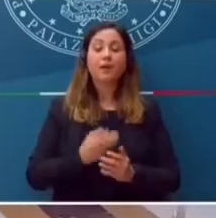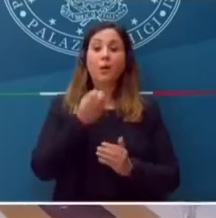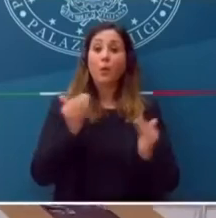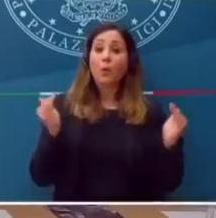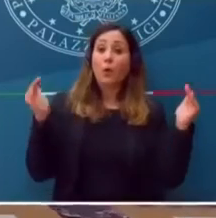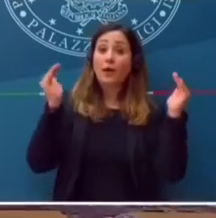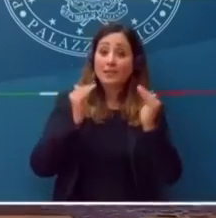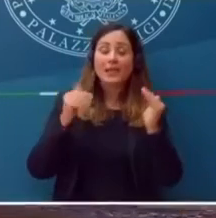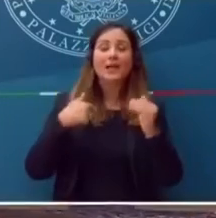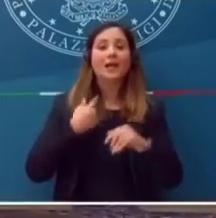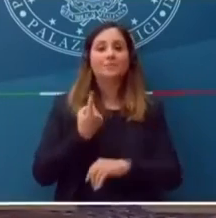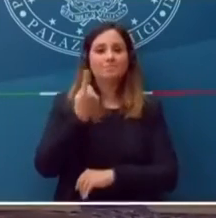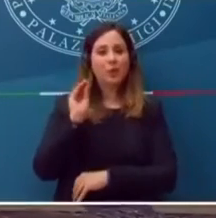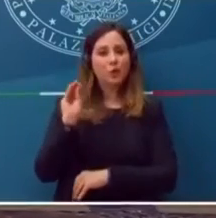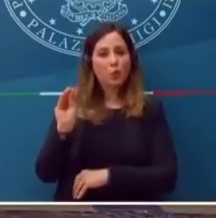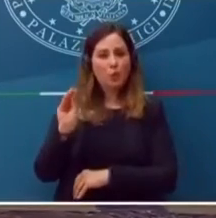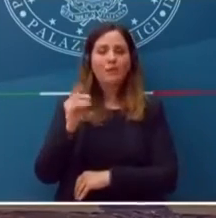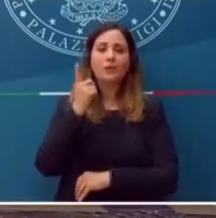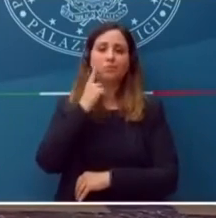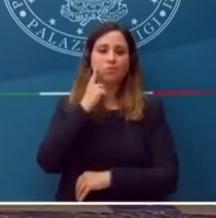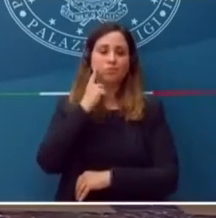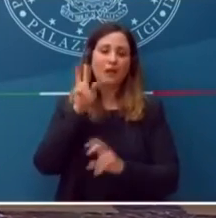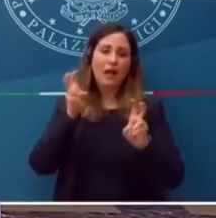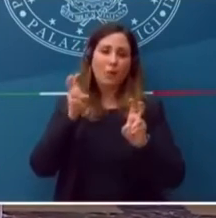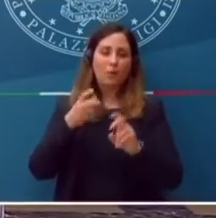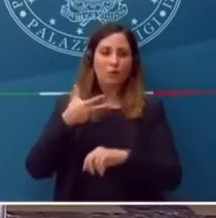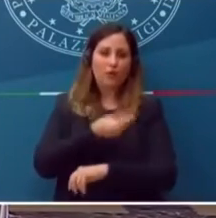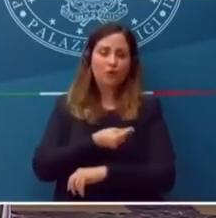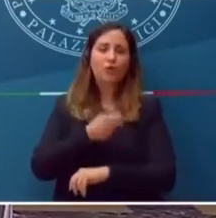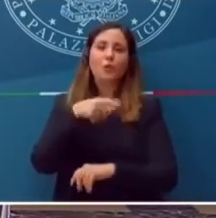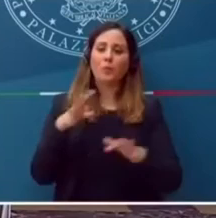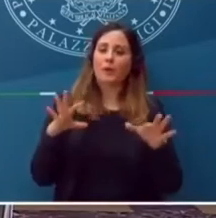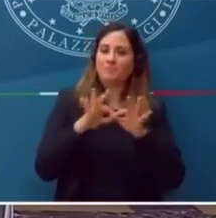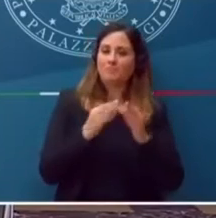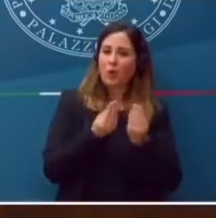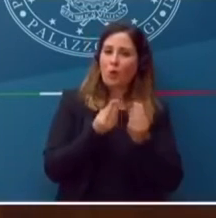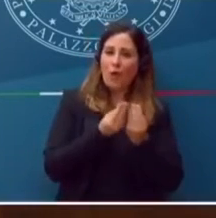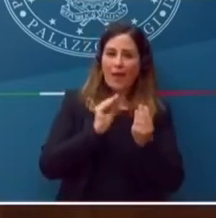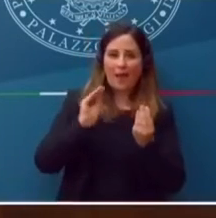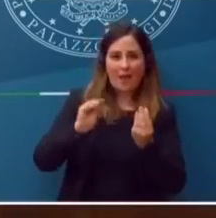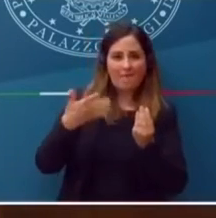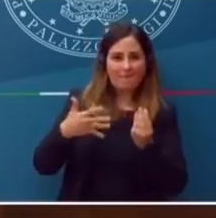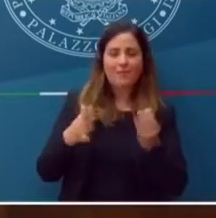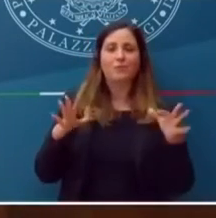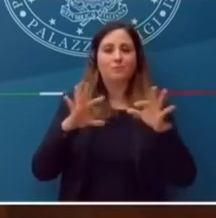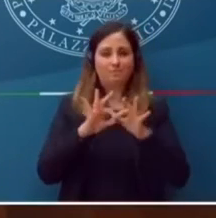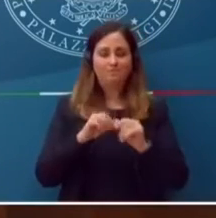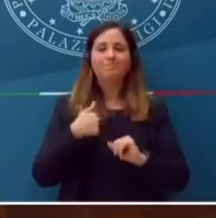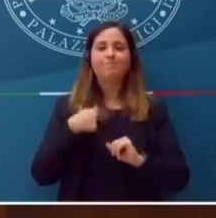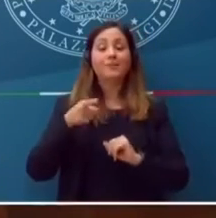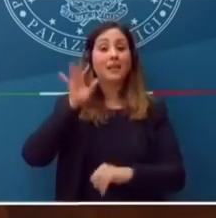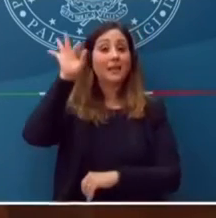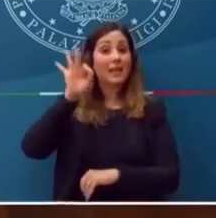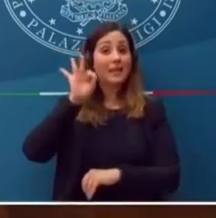Buonasera, una domanda sempre sul tema vaccini che si collega un pochino a quello che ha detto il collega. Il Regno Unito ha